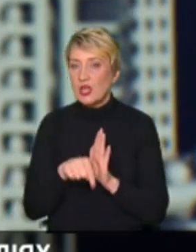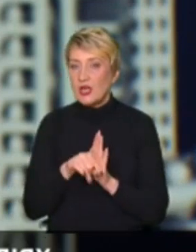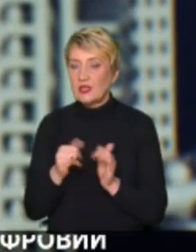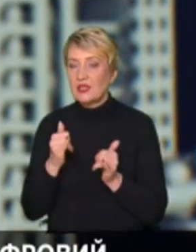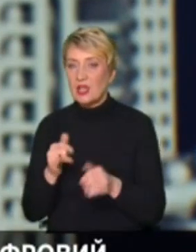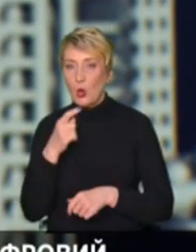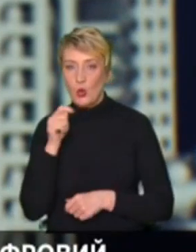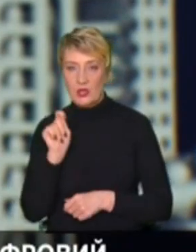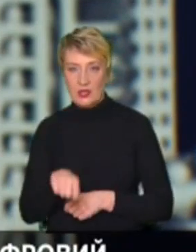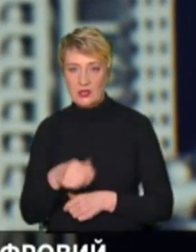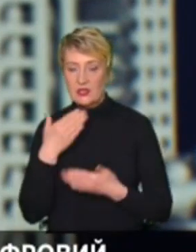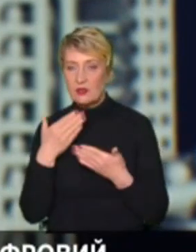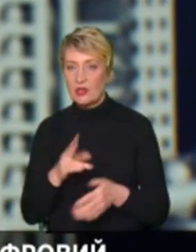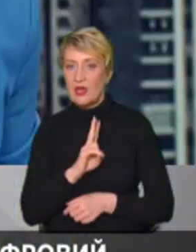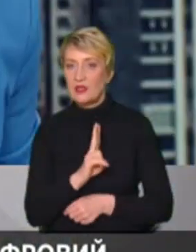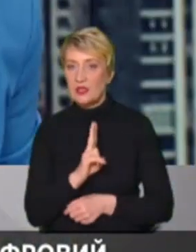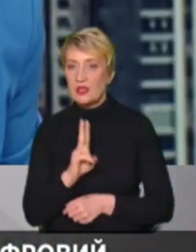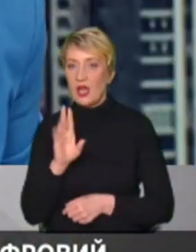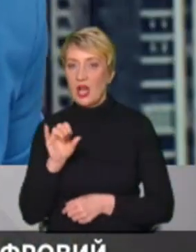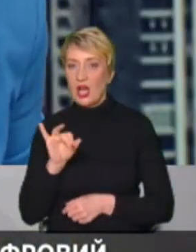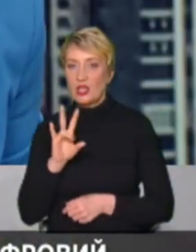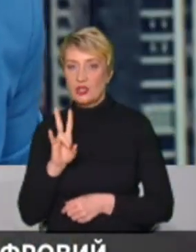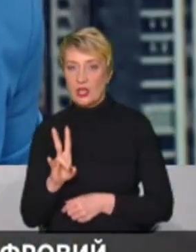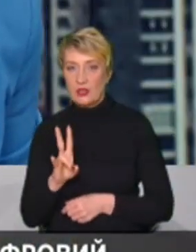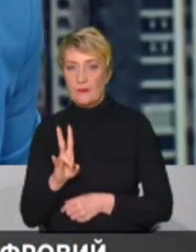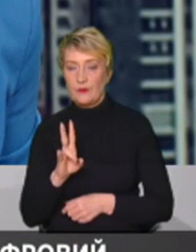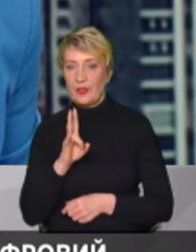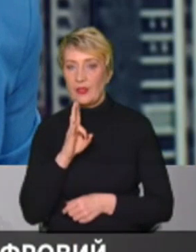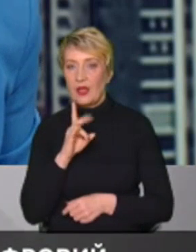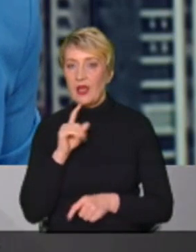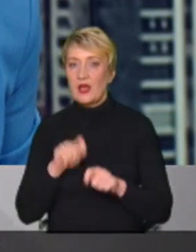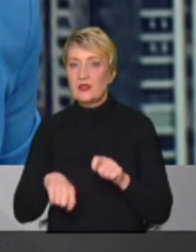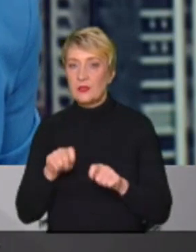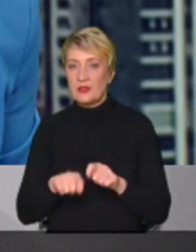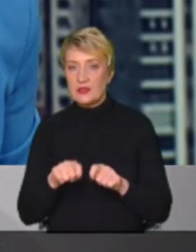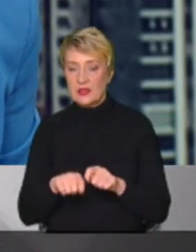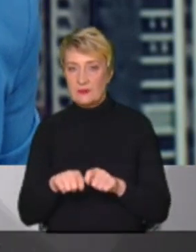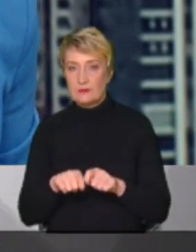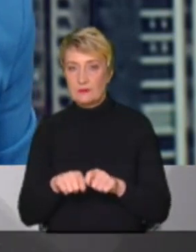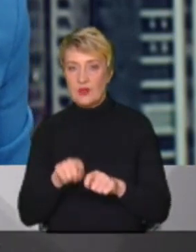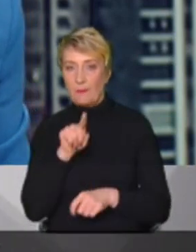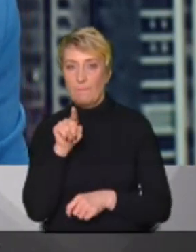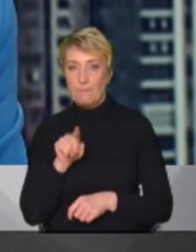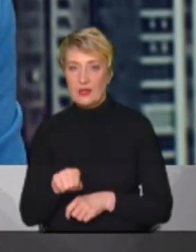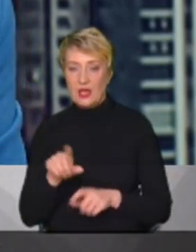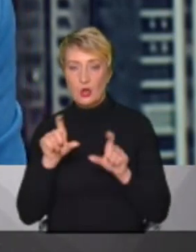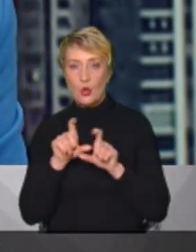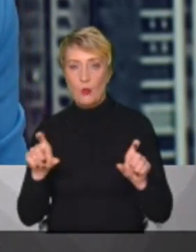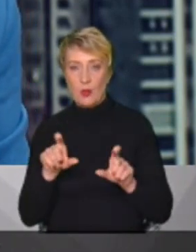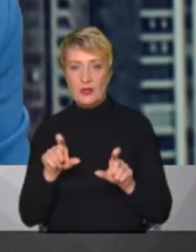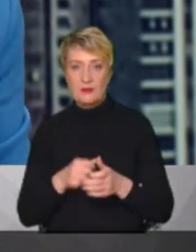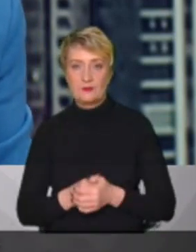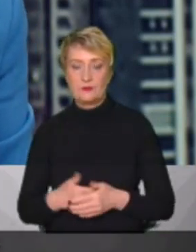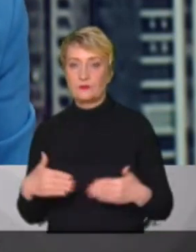Далі про це запитаємо в Катерини Качан. Це експертка з просування компаній на китайському ринку. Пані Катерина, вітаю. Вітаю